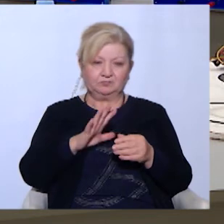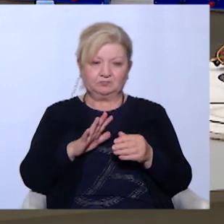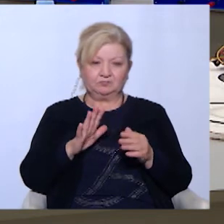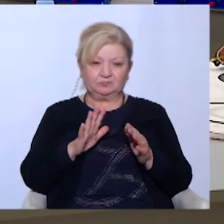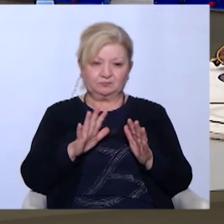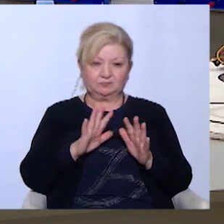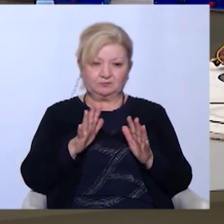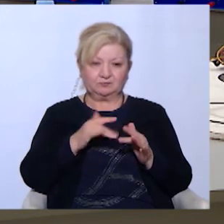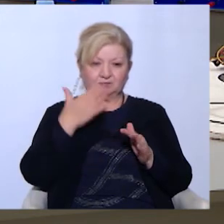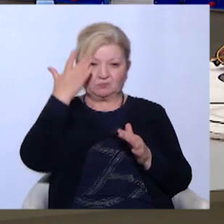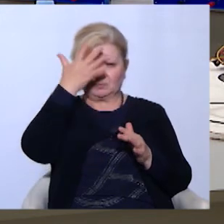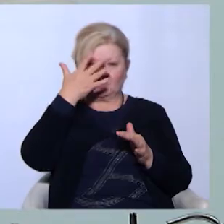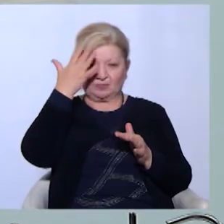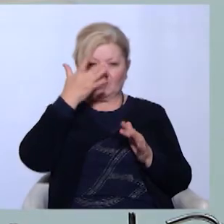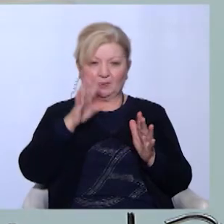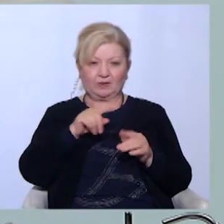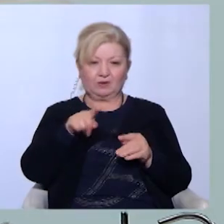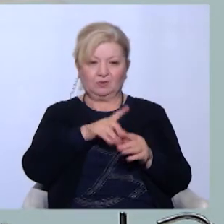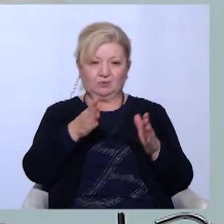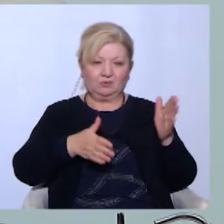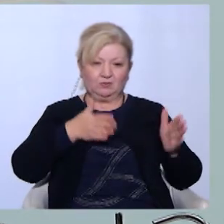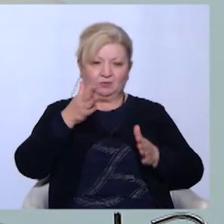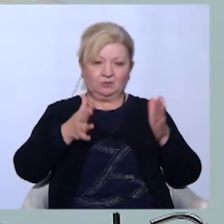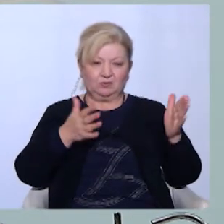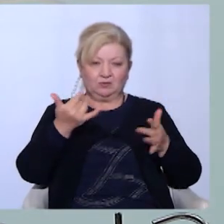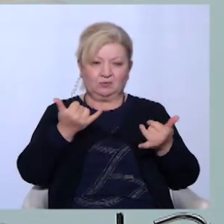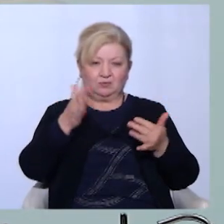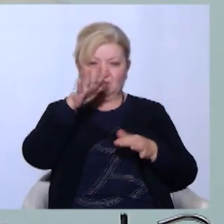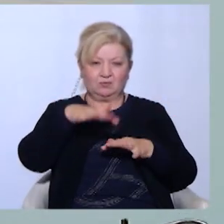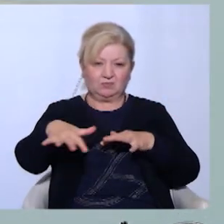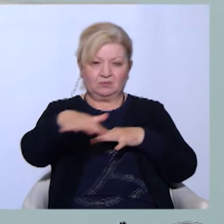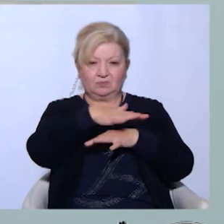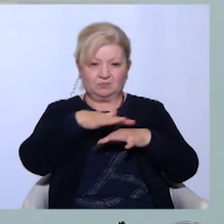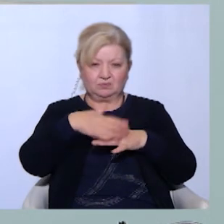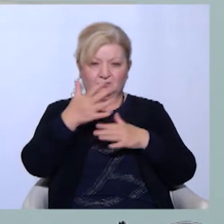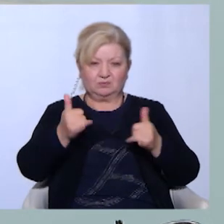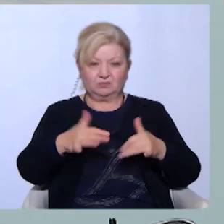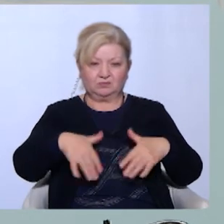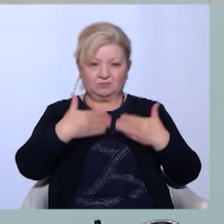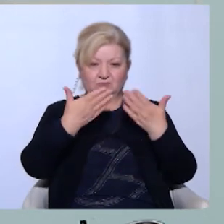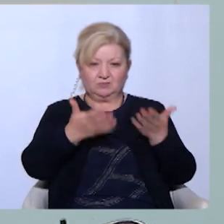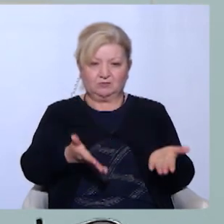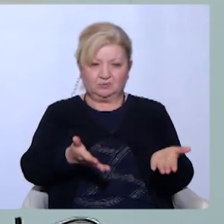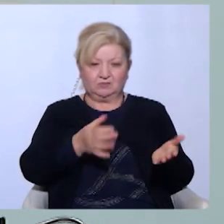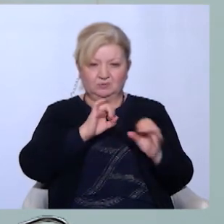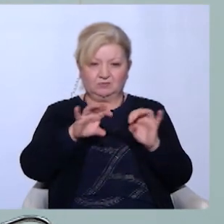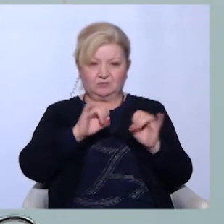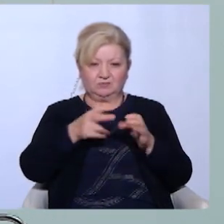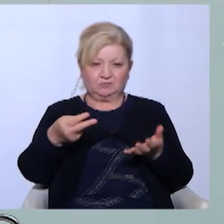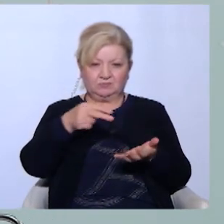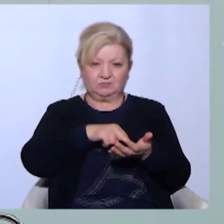ეხლა არც კი იოცნებებდნენ ეს ორი რობოტი, რომ ამხელ აუდიტორიის წინაშე უხდებოდათ